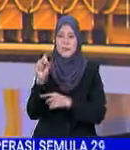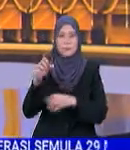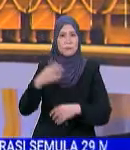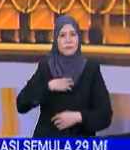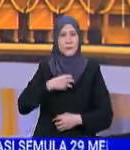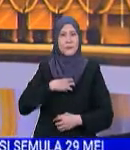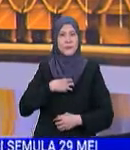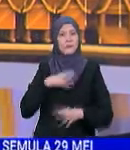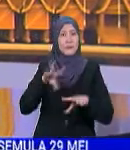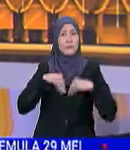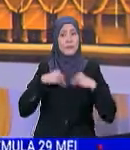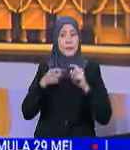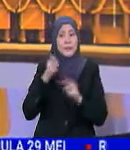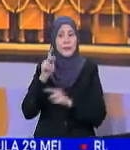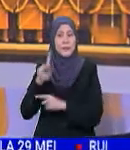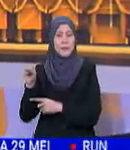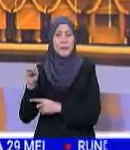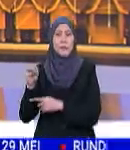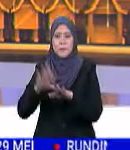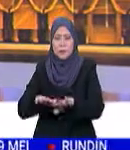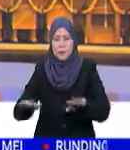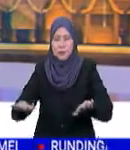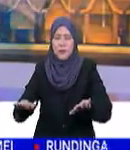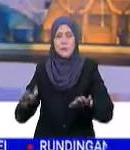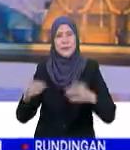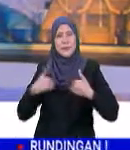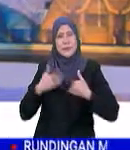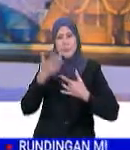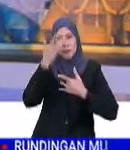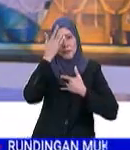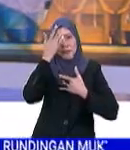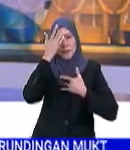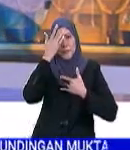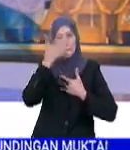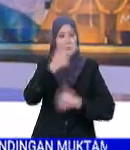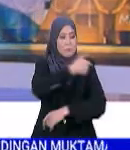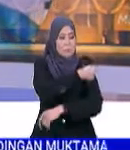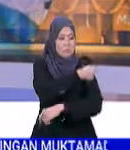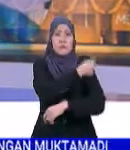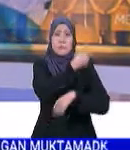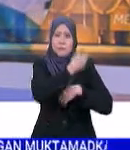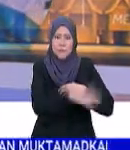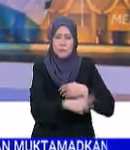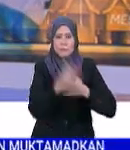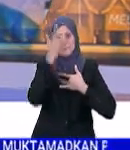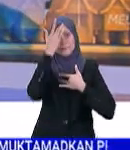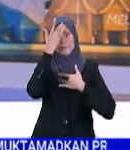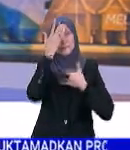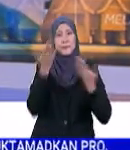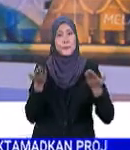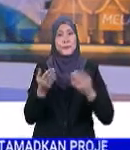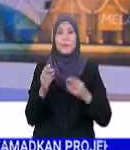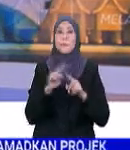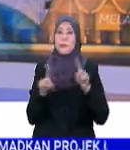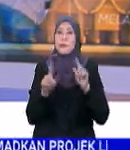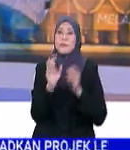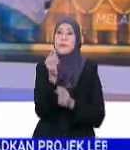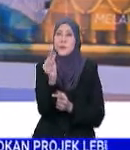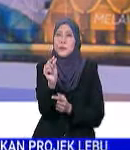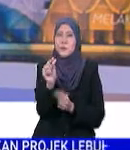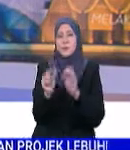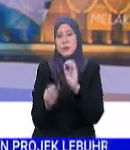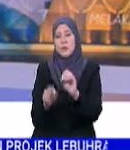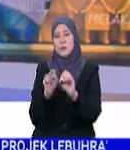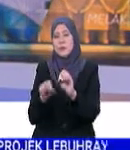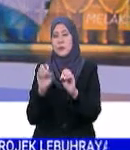GM berhubung kanak-kanak yang mengalami kesan sampingan selepas menerima suntikan Bachsin jumlah itu hanya kosong kepulauan